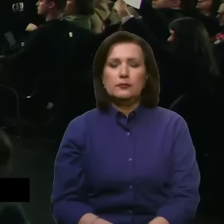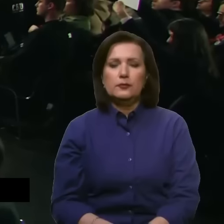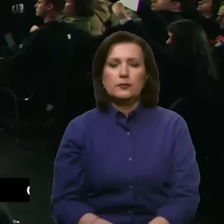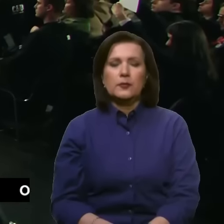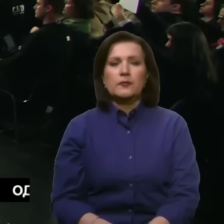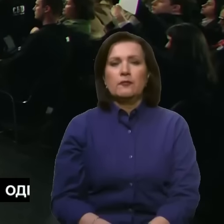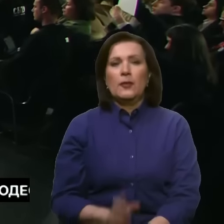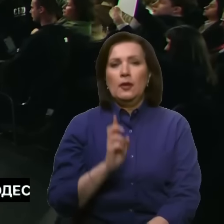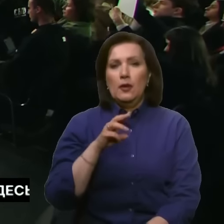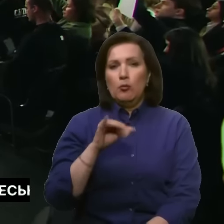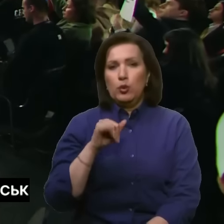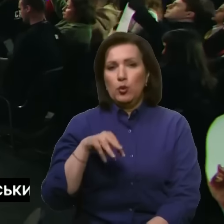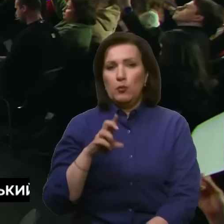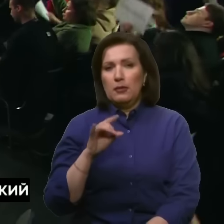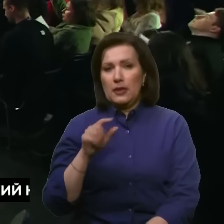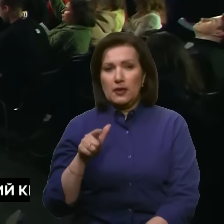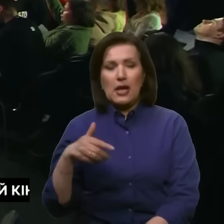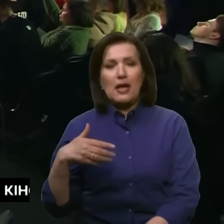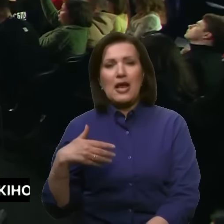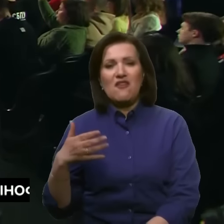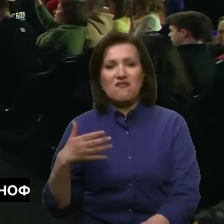Далі, будь ласка, Блумберг, ліворуч в кінці.